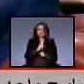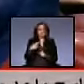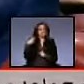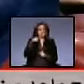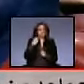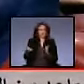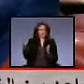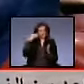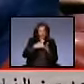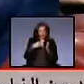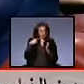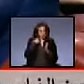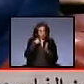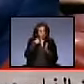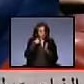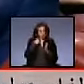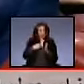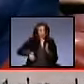الثمن كتير.